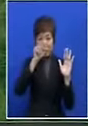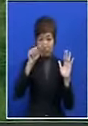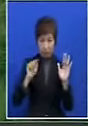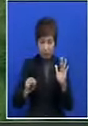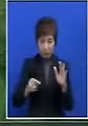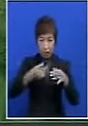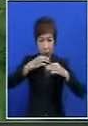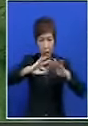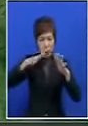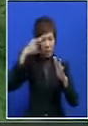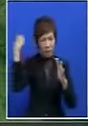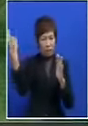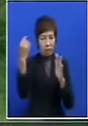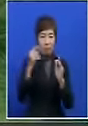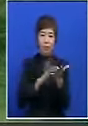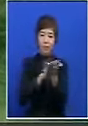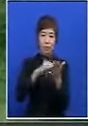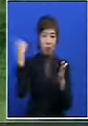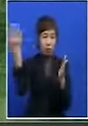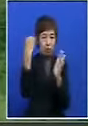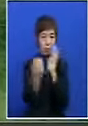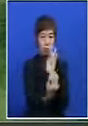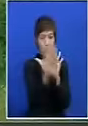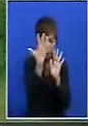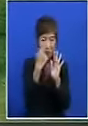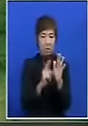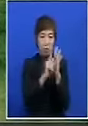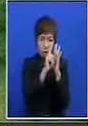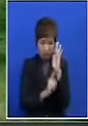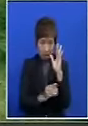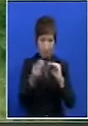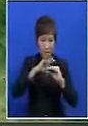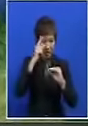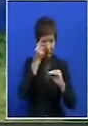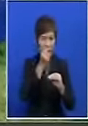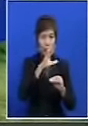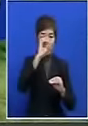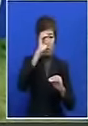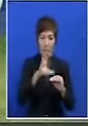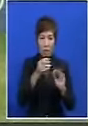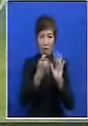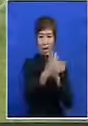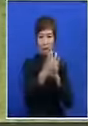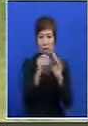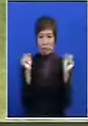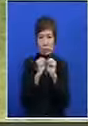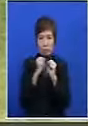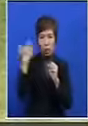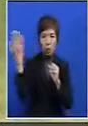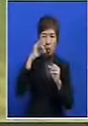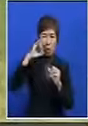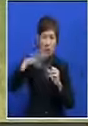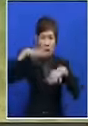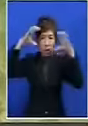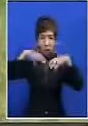ากคลื่นลมกระแสฝ่ายตะวันตกปกคลุมนะครับอุณหภูมิยังคงลดต่ำลงได้อีกนะครับภาคพื้น15องศาเซลเซียสภาคอีสานอากาศหนาวกับมีลมแรงนะ